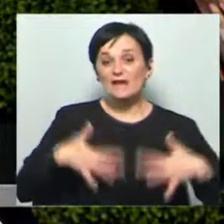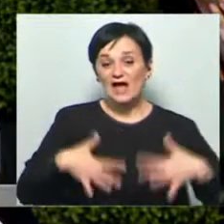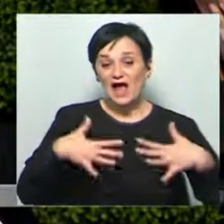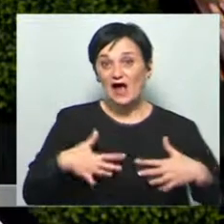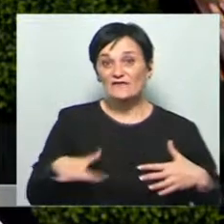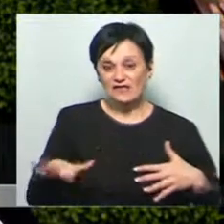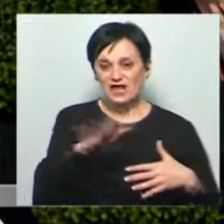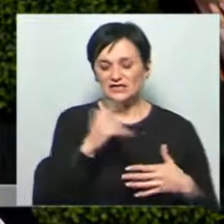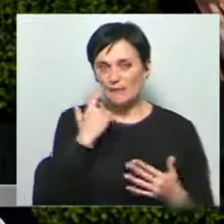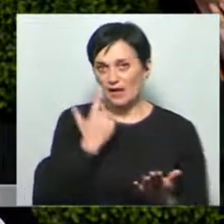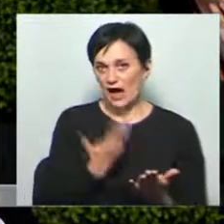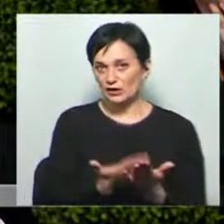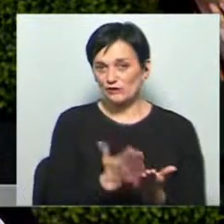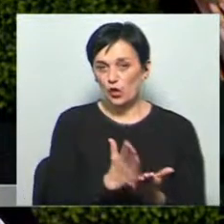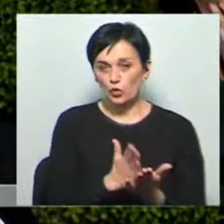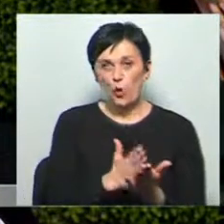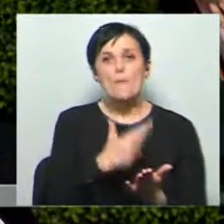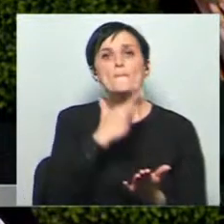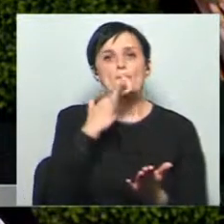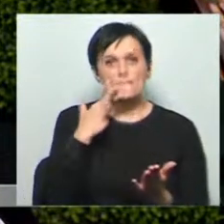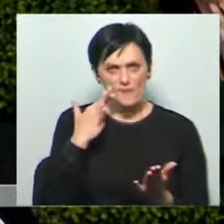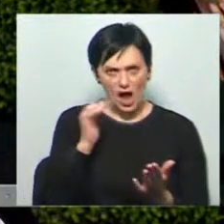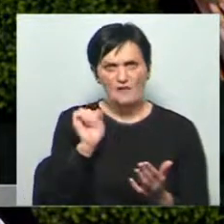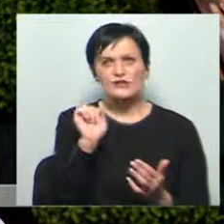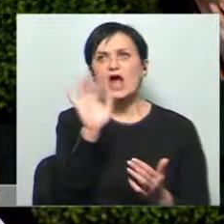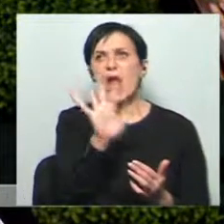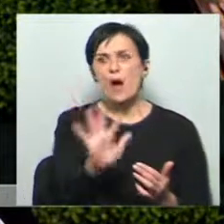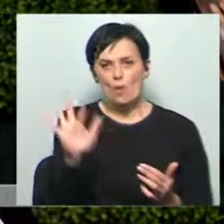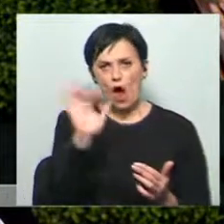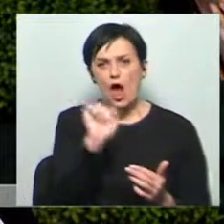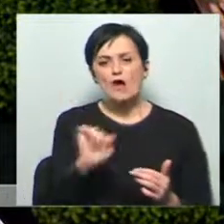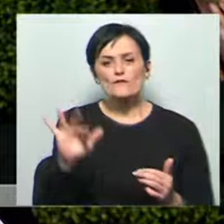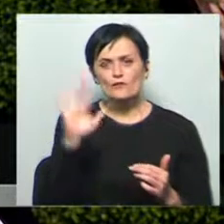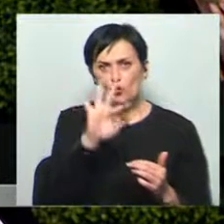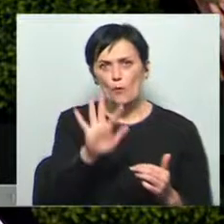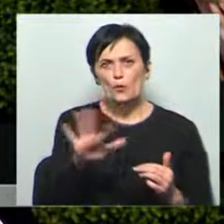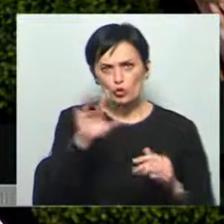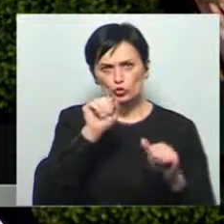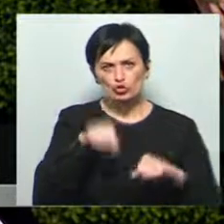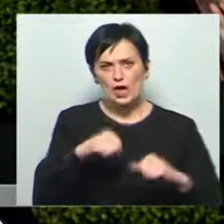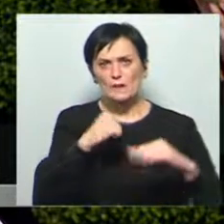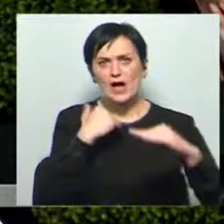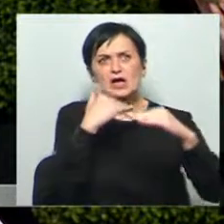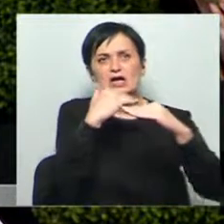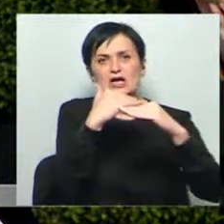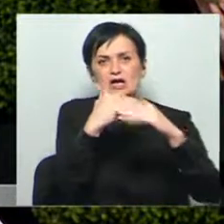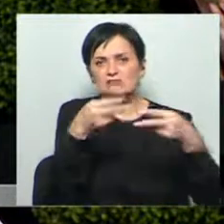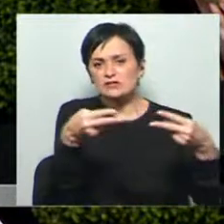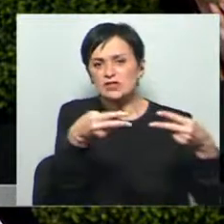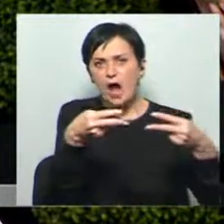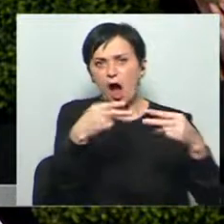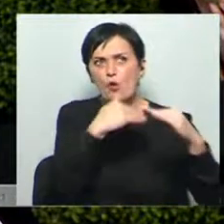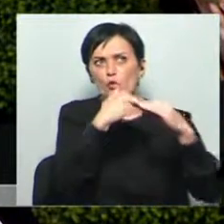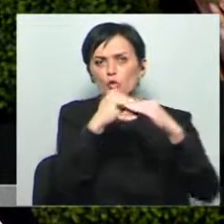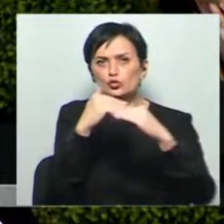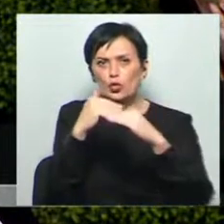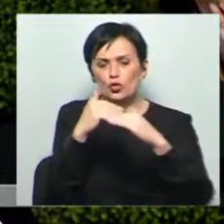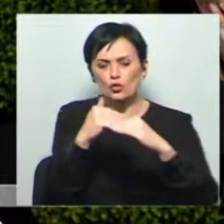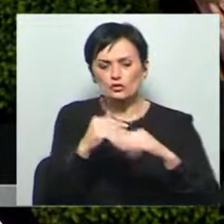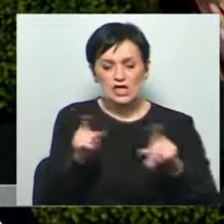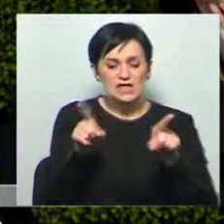ხელმოწერაში. თუმცა ბევრი აღმოსავლეთ ევროპის ქვეყანასაც შეიძლება გაუტოლდეთ. იმდენად კარგად არის,